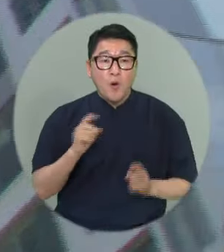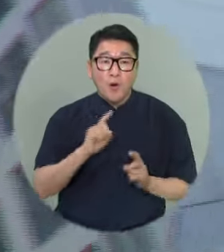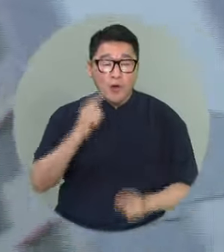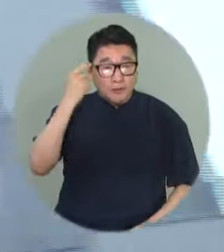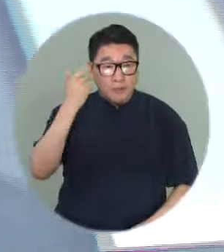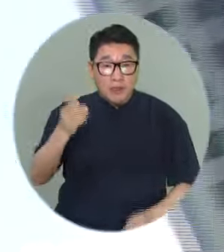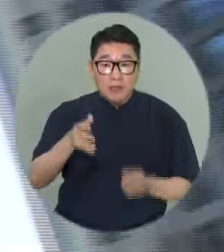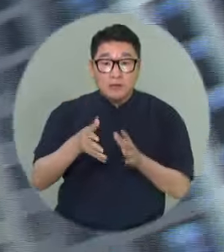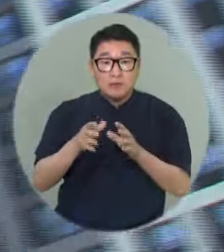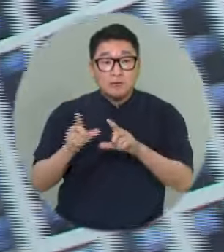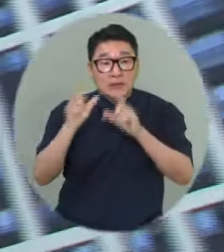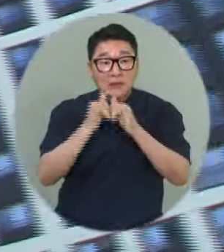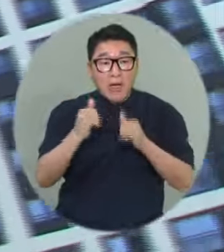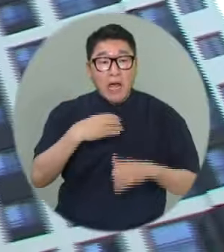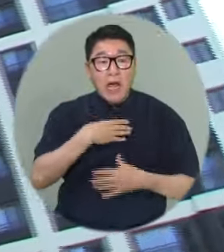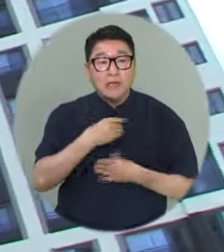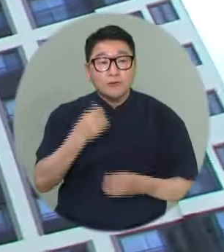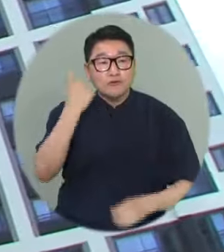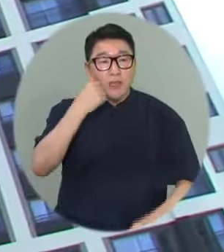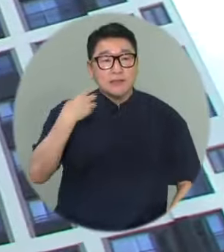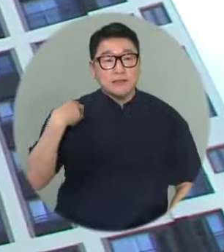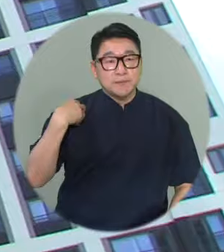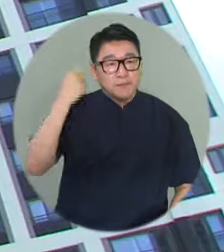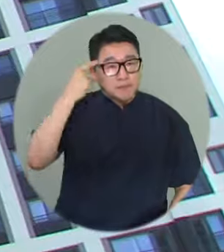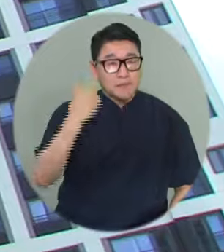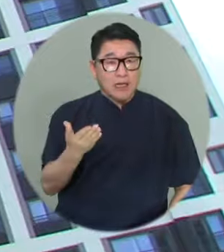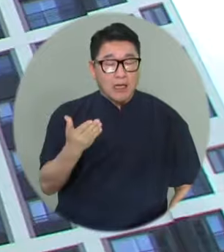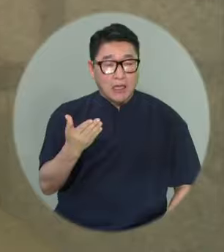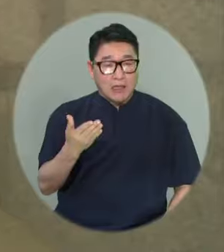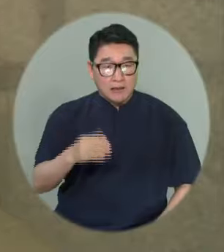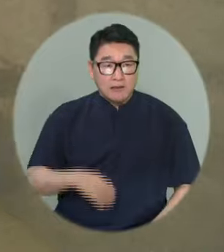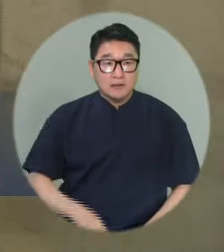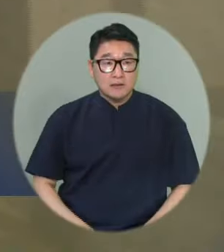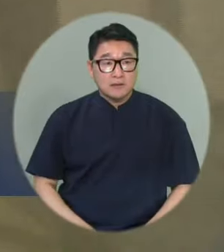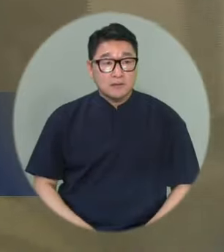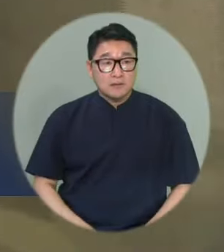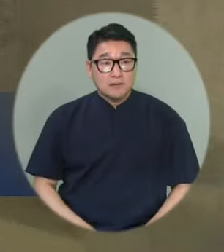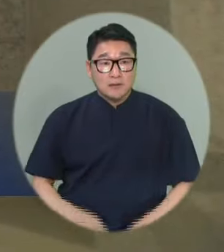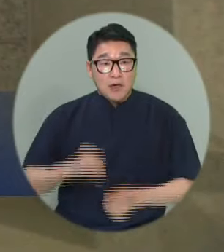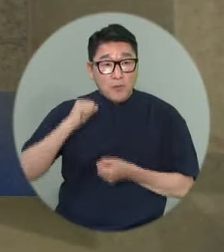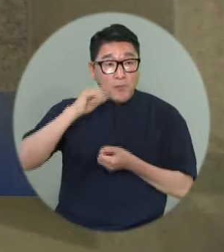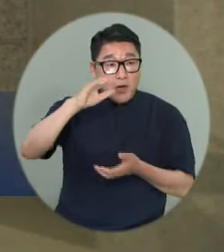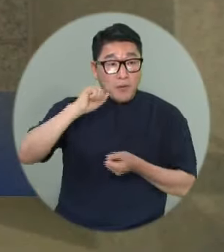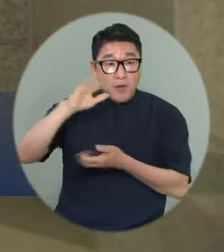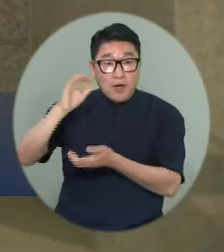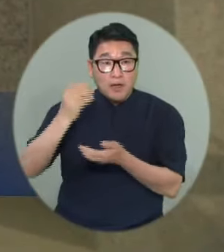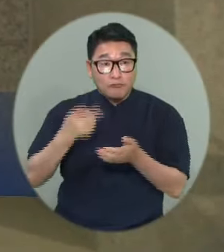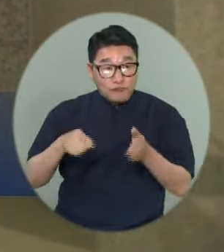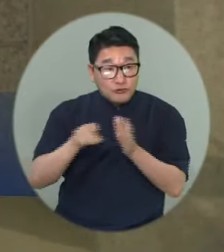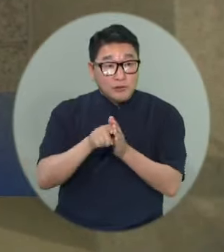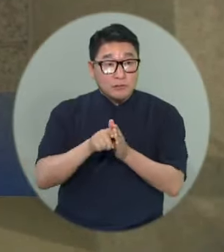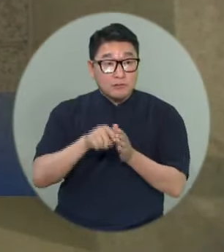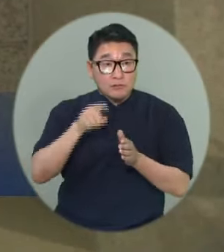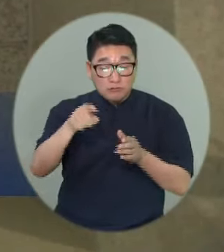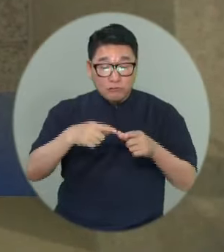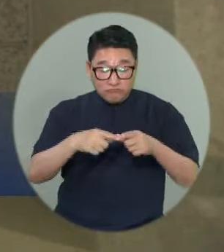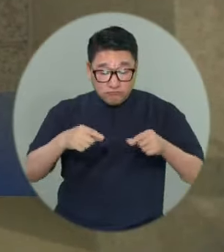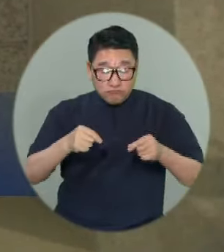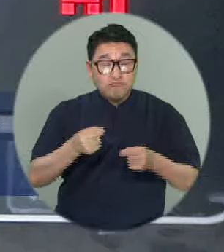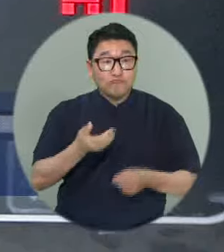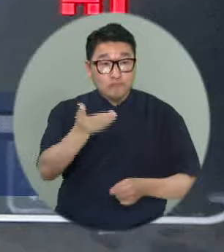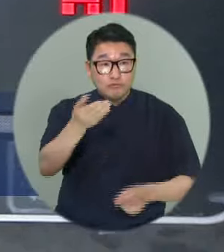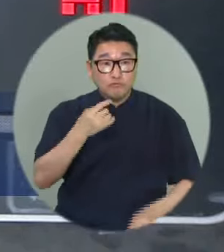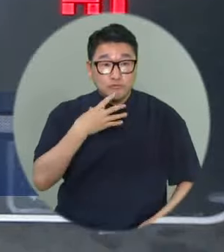이때 주민들의 안전은 누가 책임지냐고 묻기도 했습니다. 거기에 택배를 배송하기 위해서 그걸 발급받은